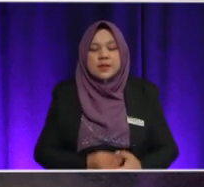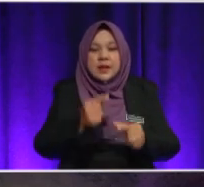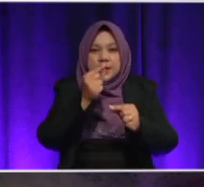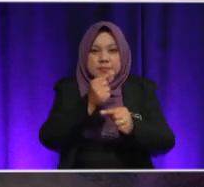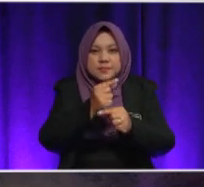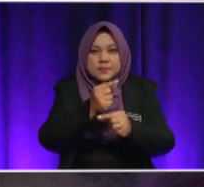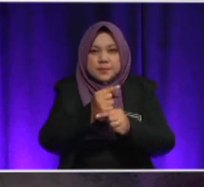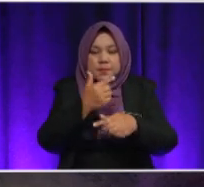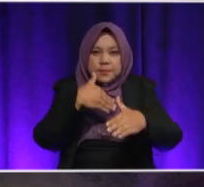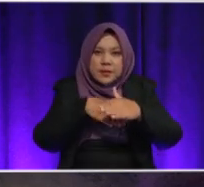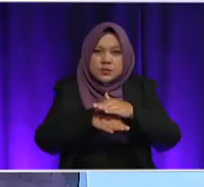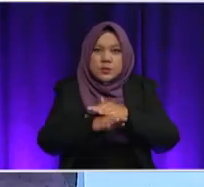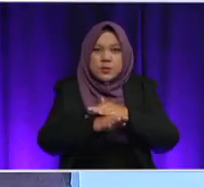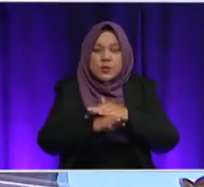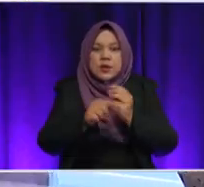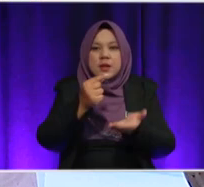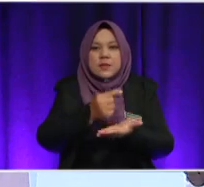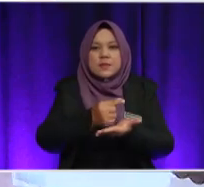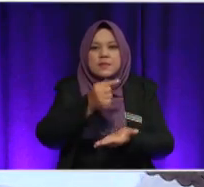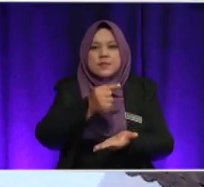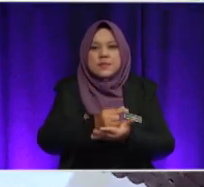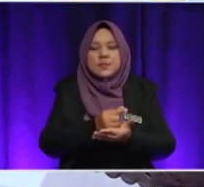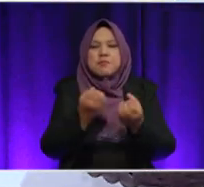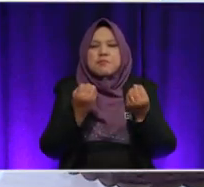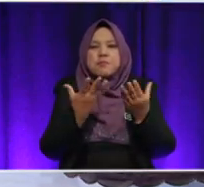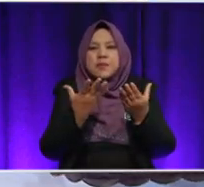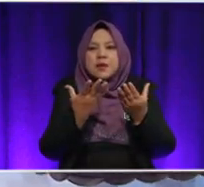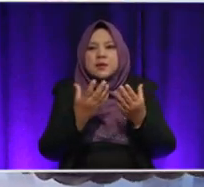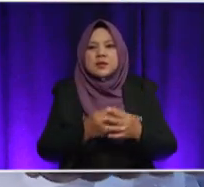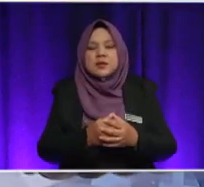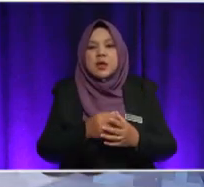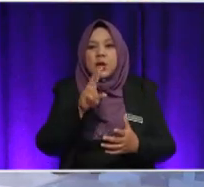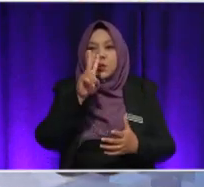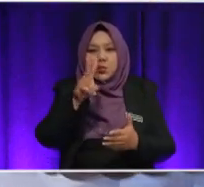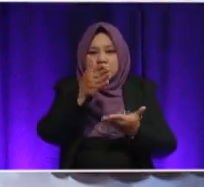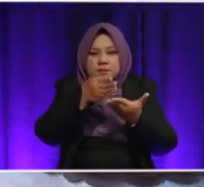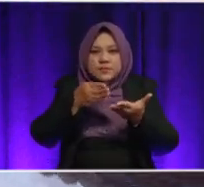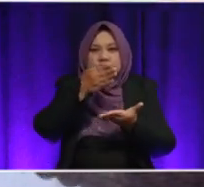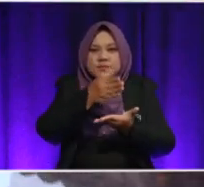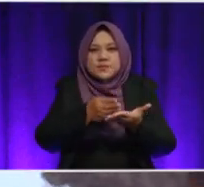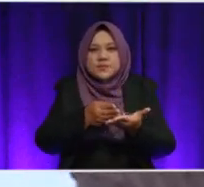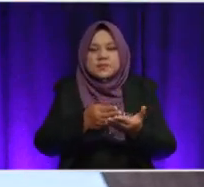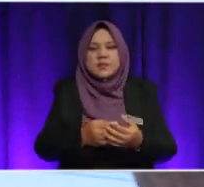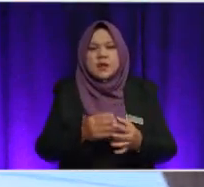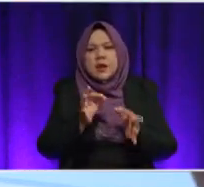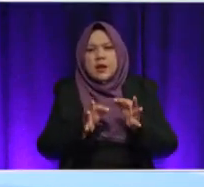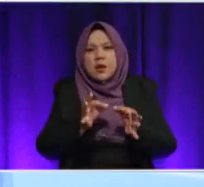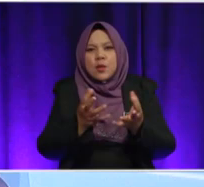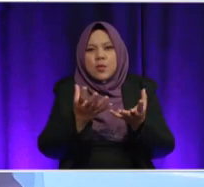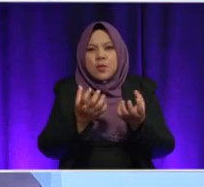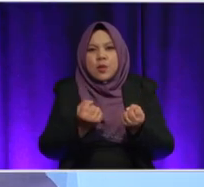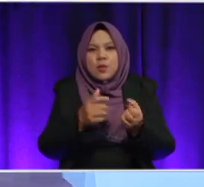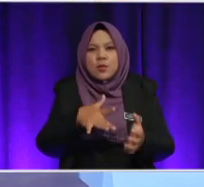ya miraka masuk ke dalam gelas Berapa banyak hal yang diperlukan 2 irisan kalau miranak rasa